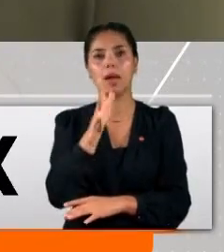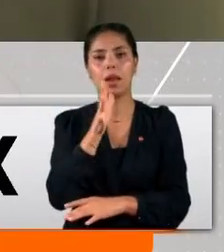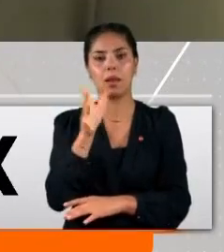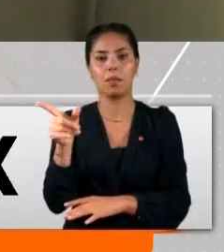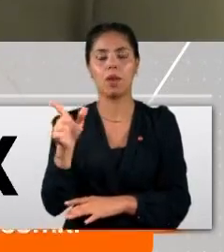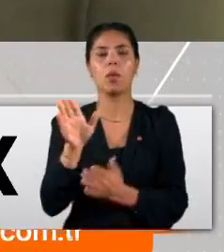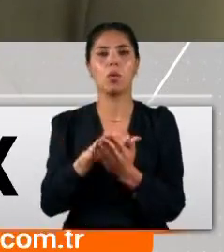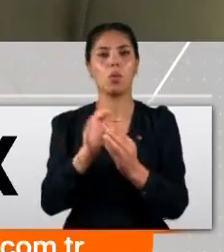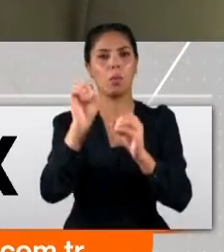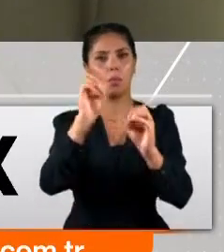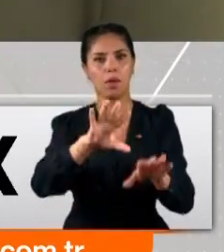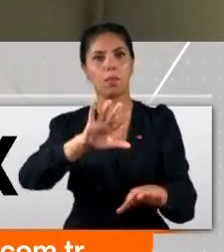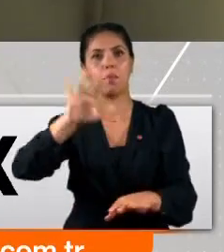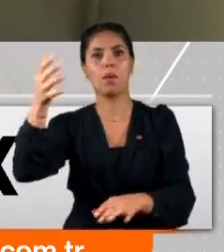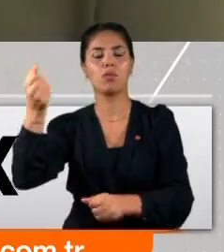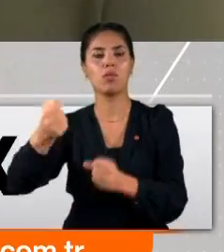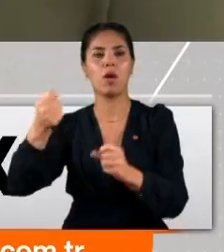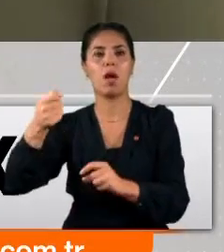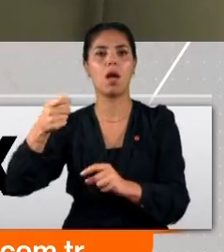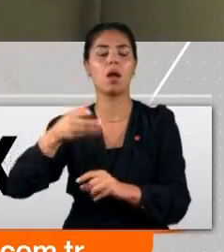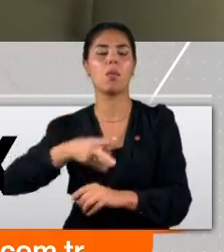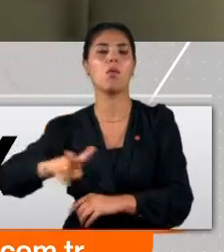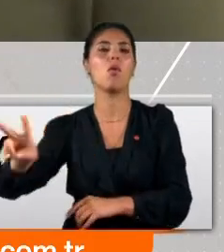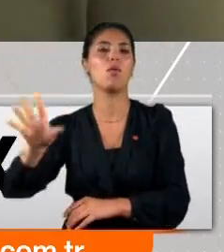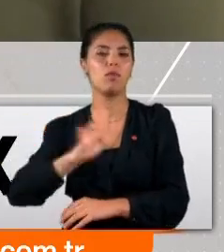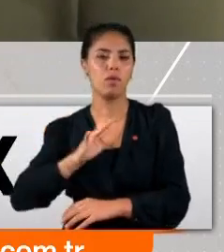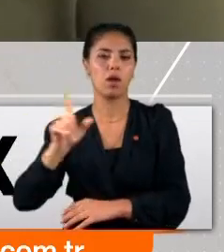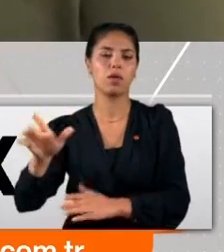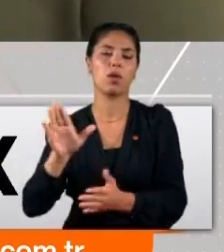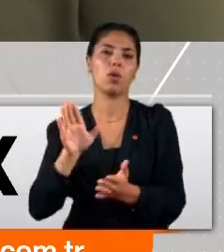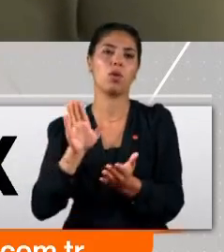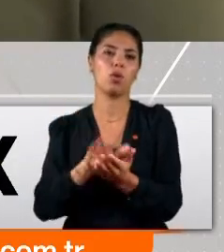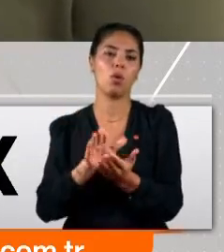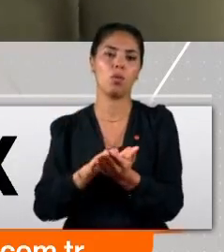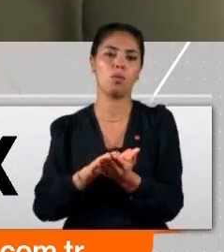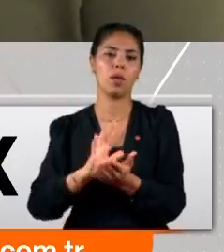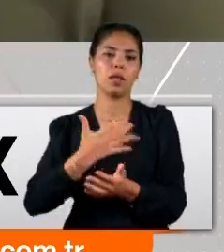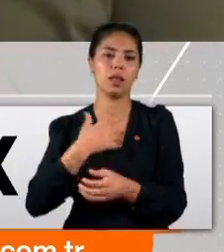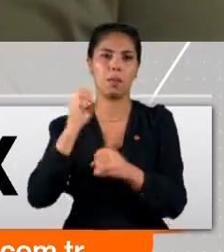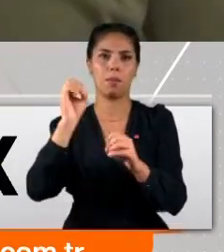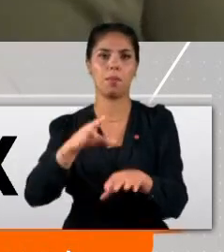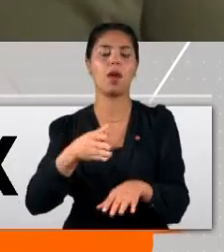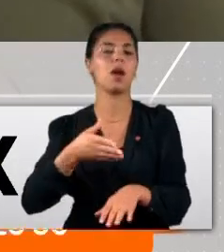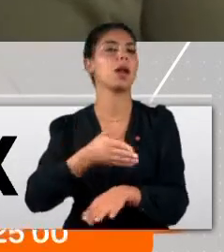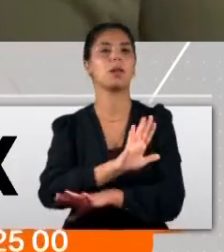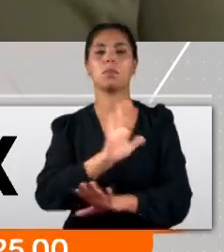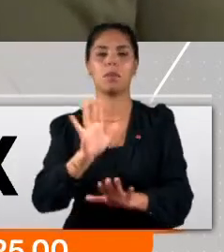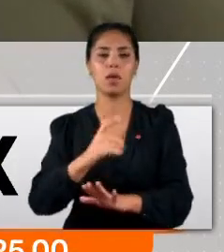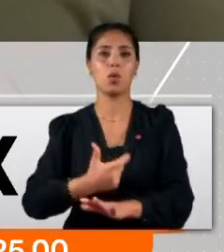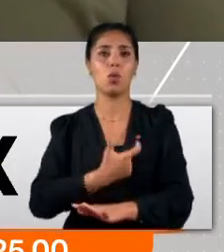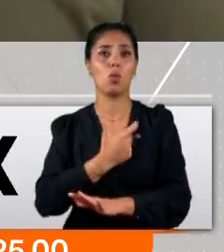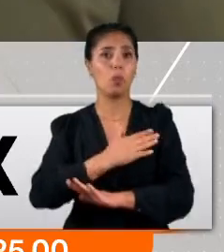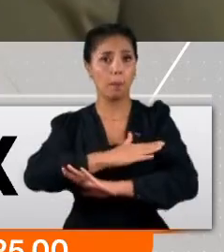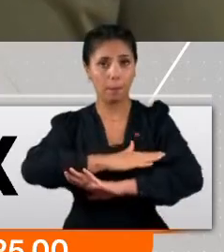köpeğini bırakıp başka bir araçla intikal etmiştir. Köpeği sahibini bıraktığı yerden ayrılmaz. Umudunu